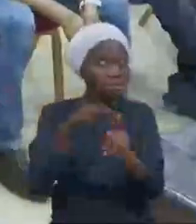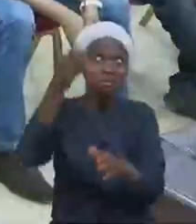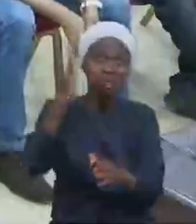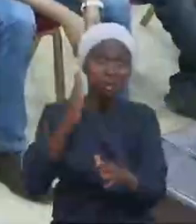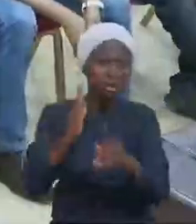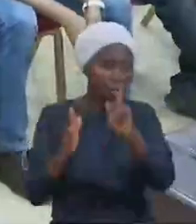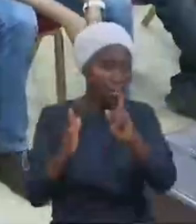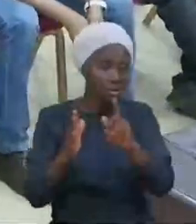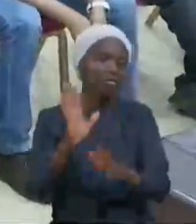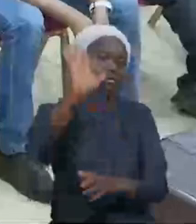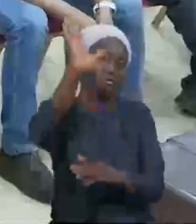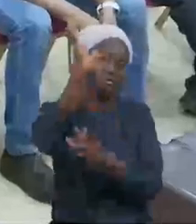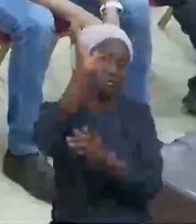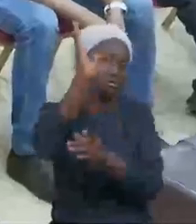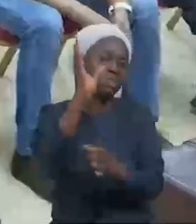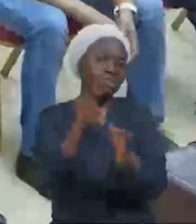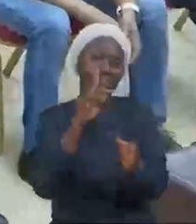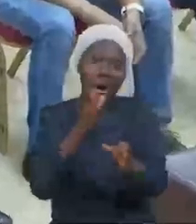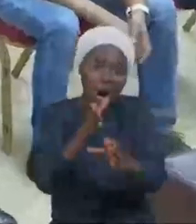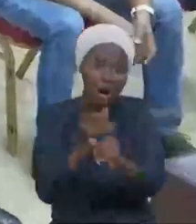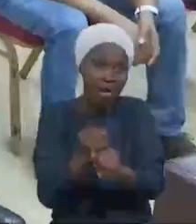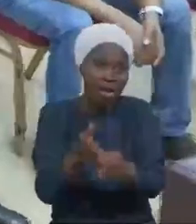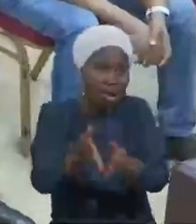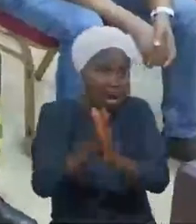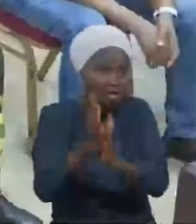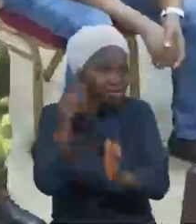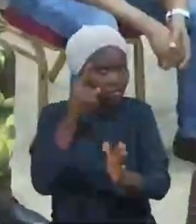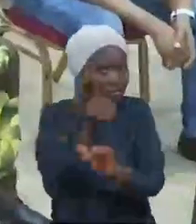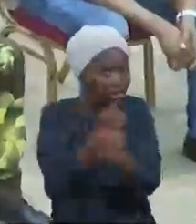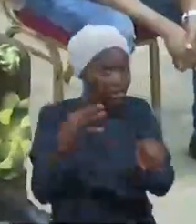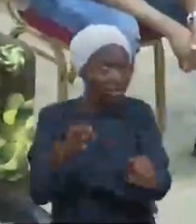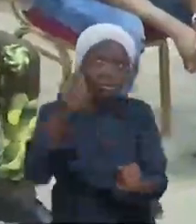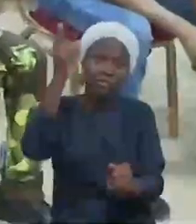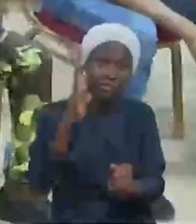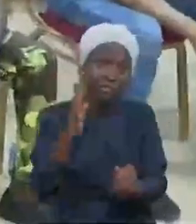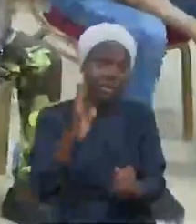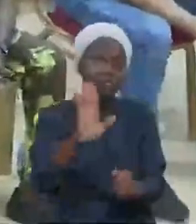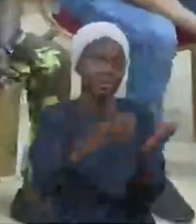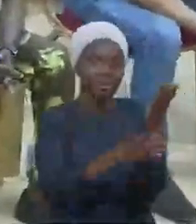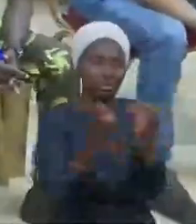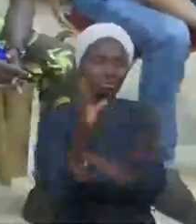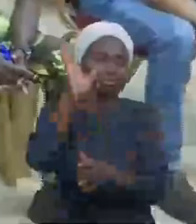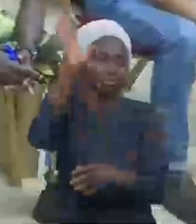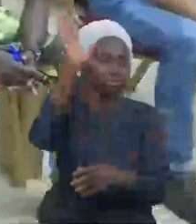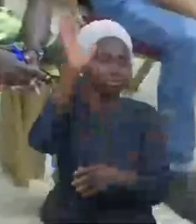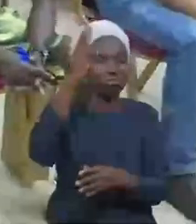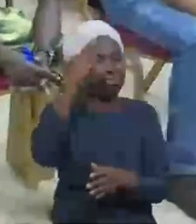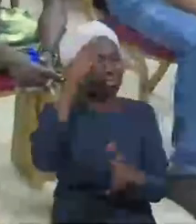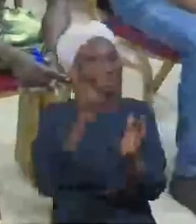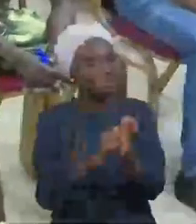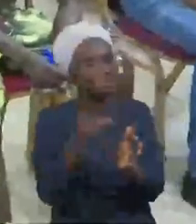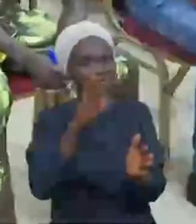Je cherche le salut du Seigneur. Lève ta main. Je n'ai pas de mérite. Je suis une mauvaise personne. Je suis un